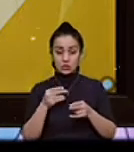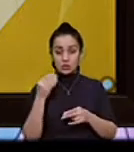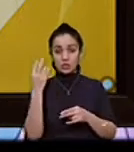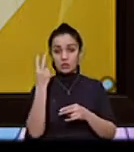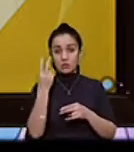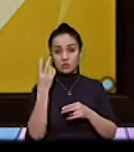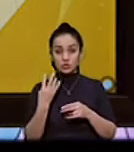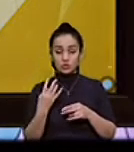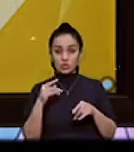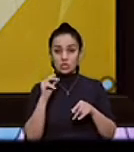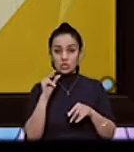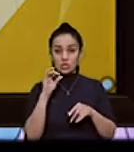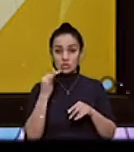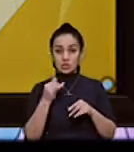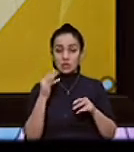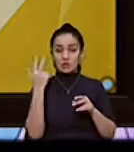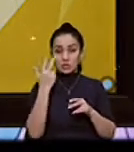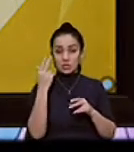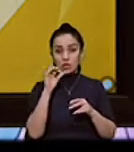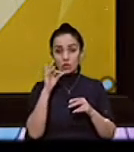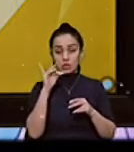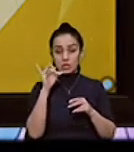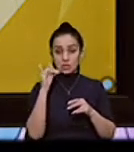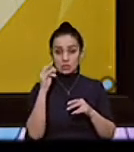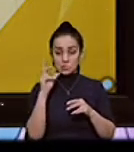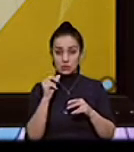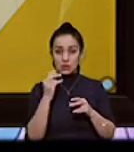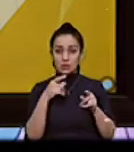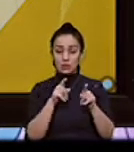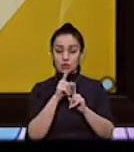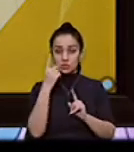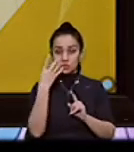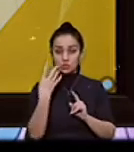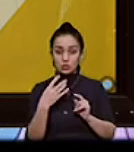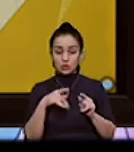второго отрезка, 2/4 части третьего отрезка и